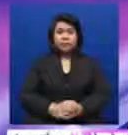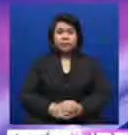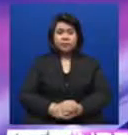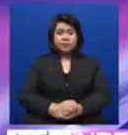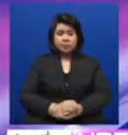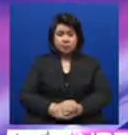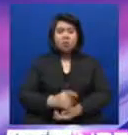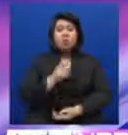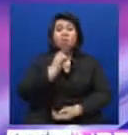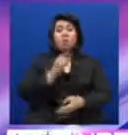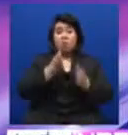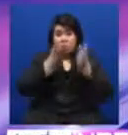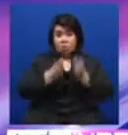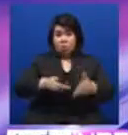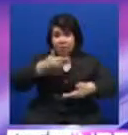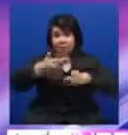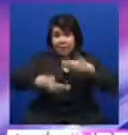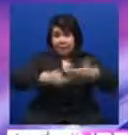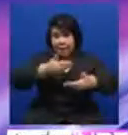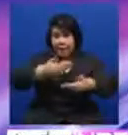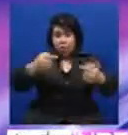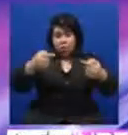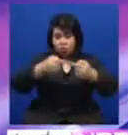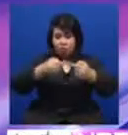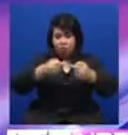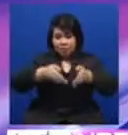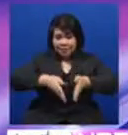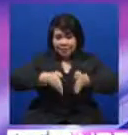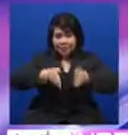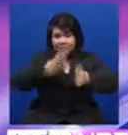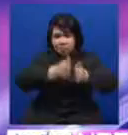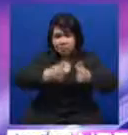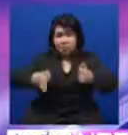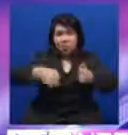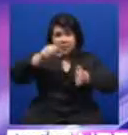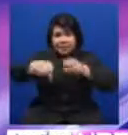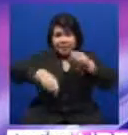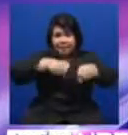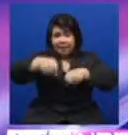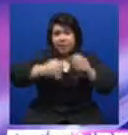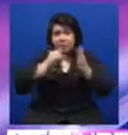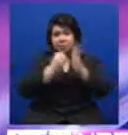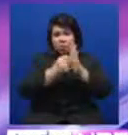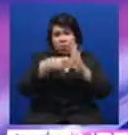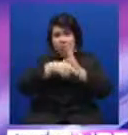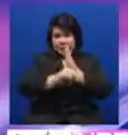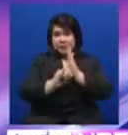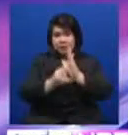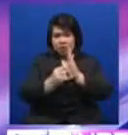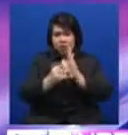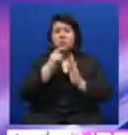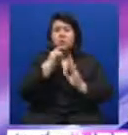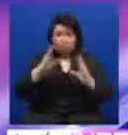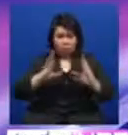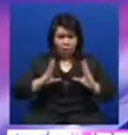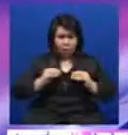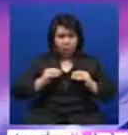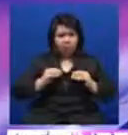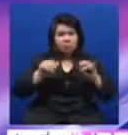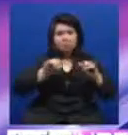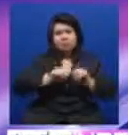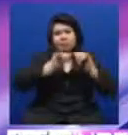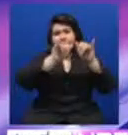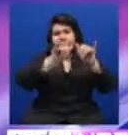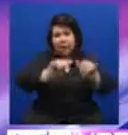ผู้ที่ขายของบริเวณช่องจักรยานและจุดจอดรถนักท่องเที่ยวบริเวณแหลมเสด็จจังหวัดจันทบุรีค่ะยอมย้ายไปขายของที่อื่